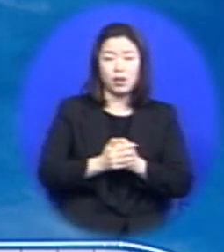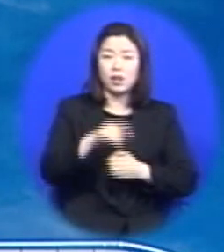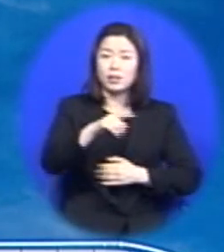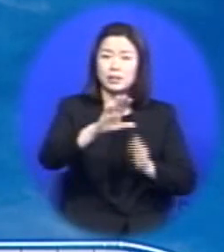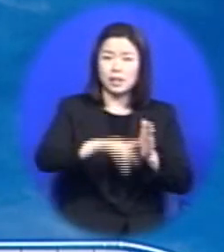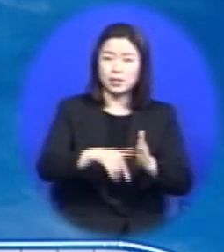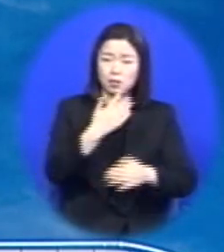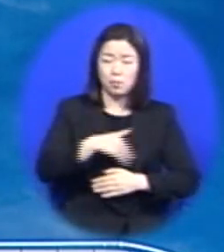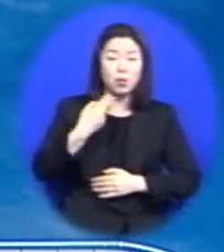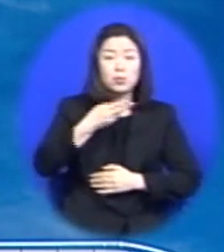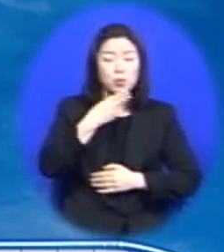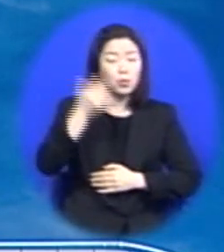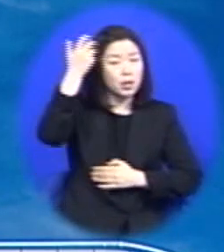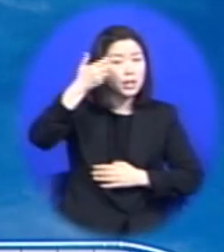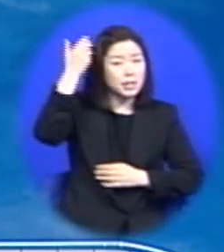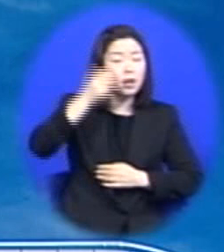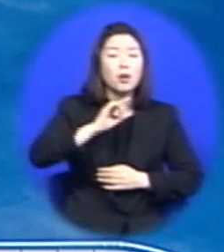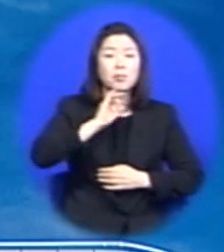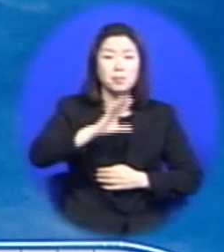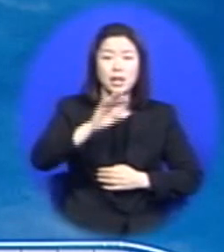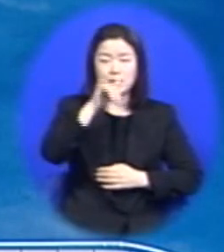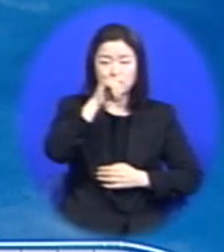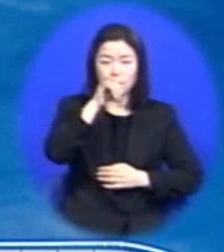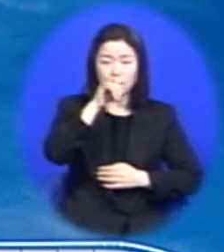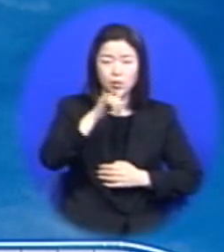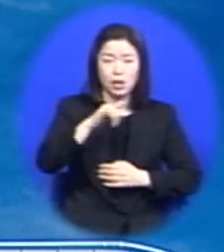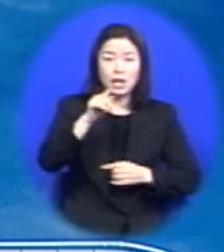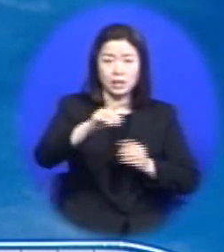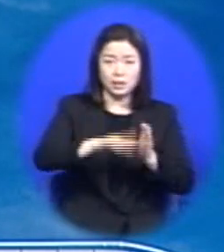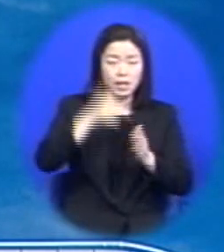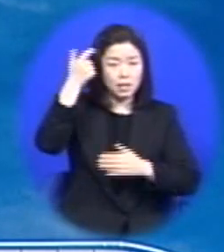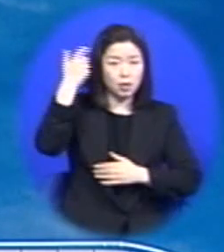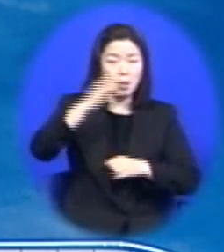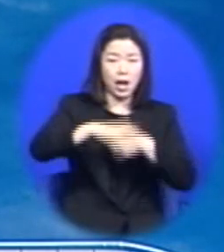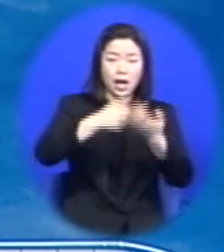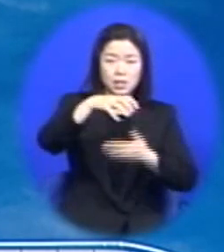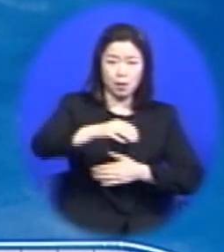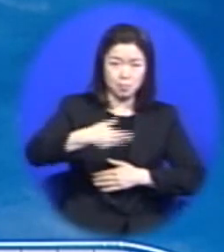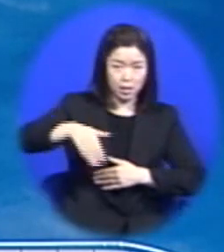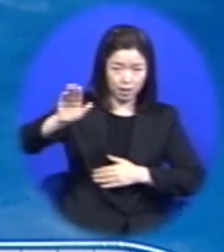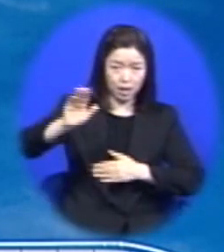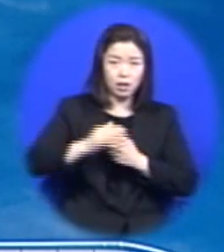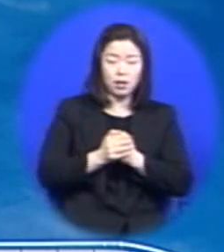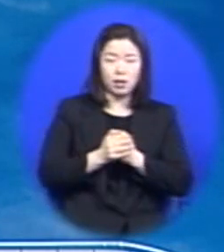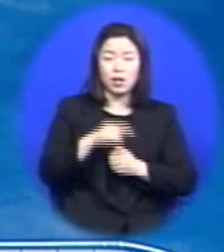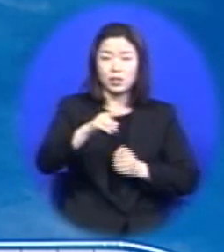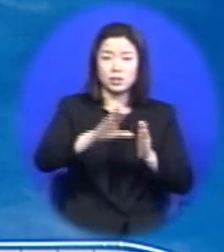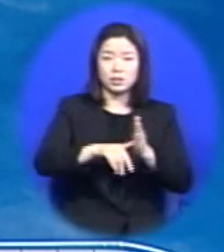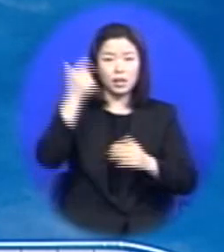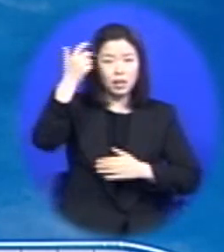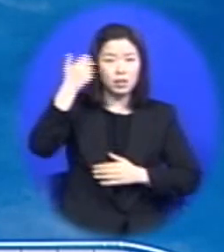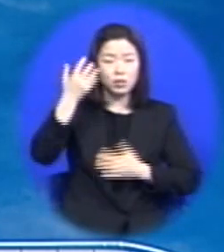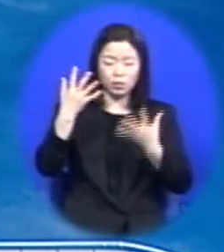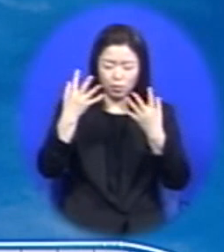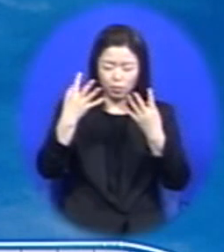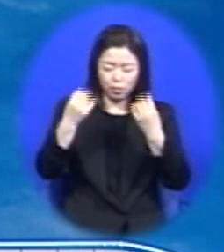있어요. 영이 이제 하나님께 가는 거거든요. 그때 그 영은요, 얼마나